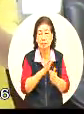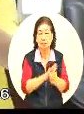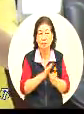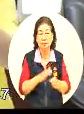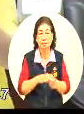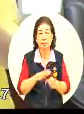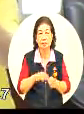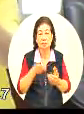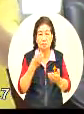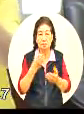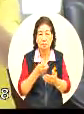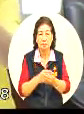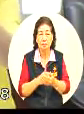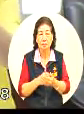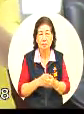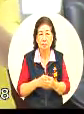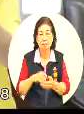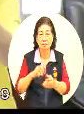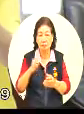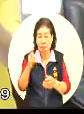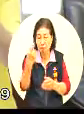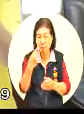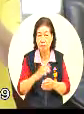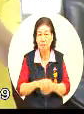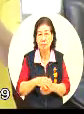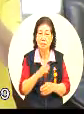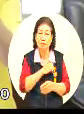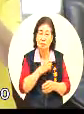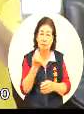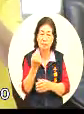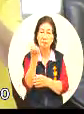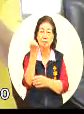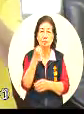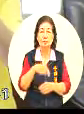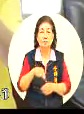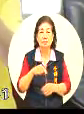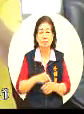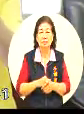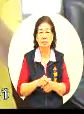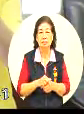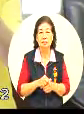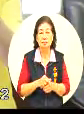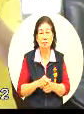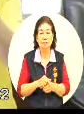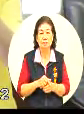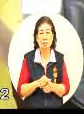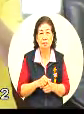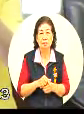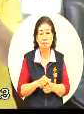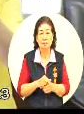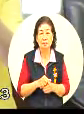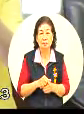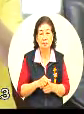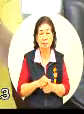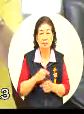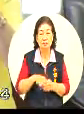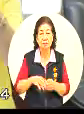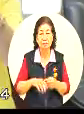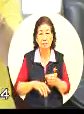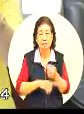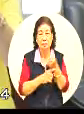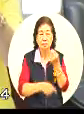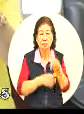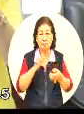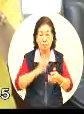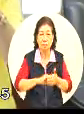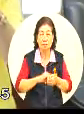严重的他们应有的权益。哦，阿卢哥阿公。以那个他的法定空地有部分